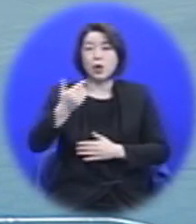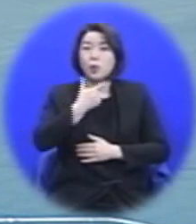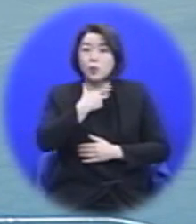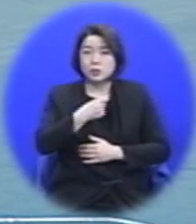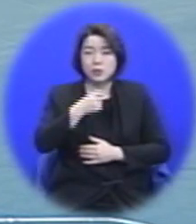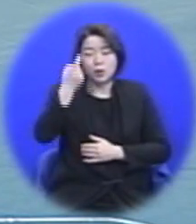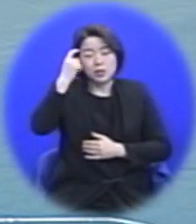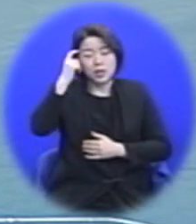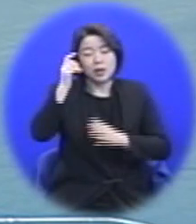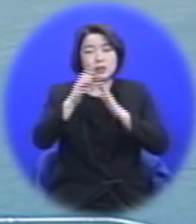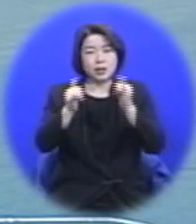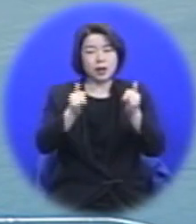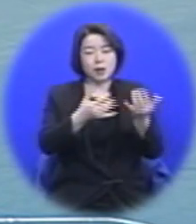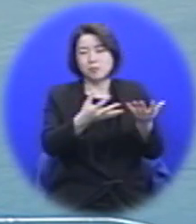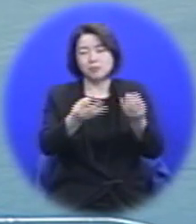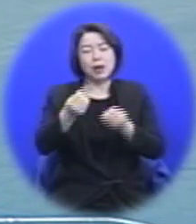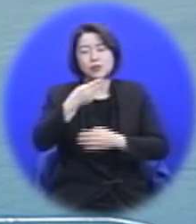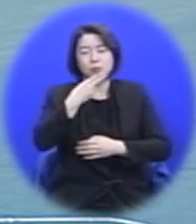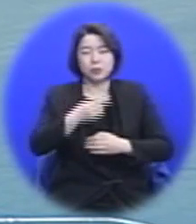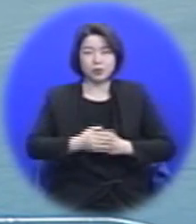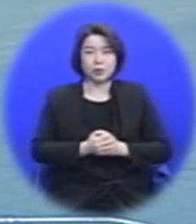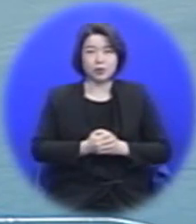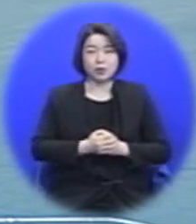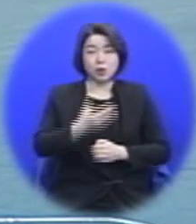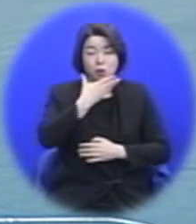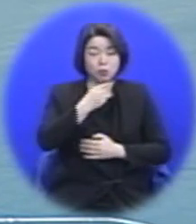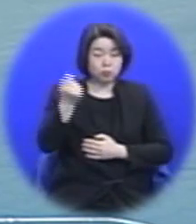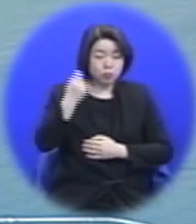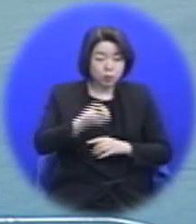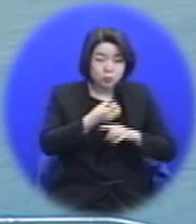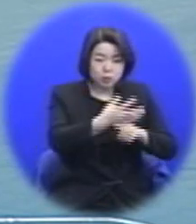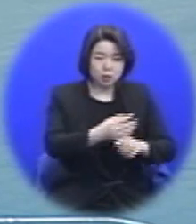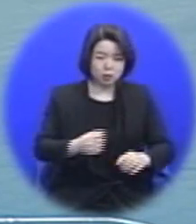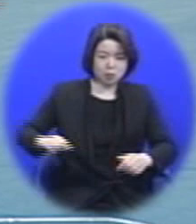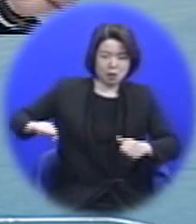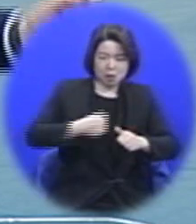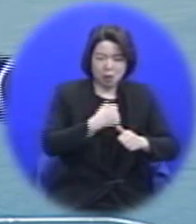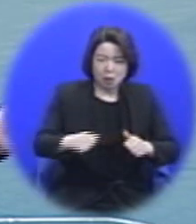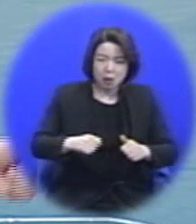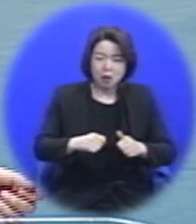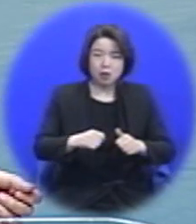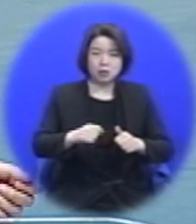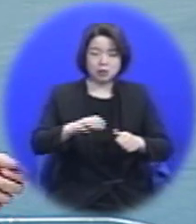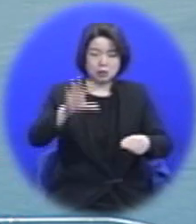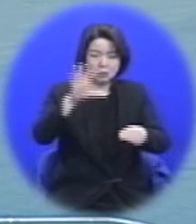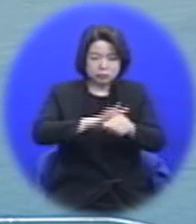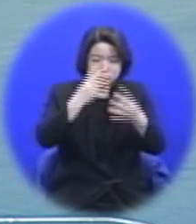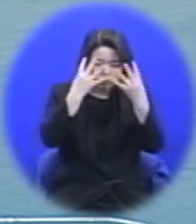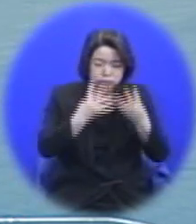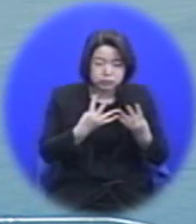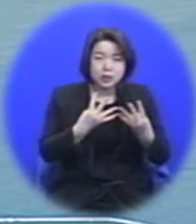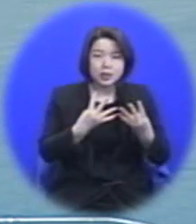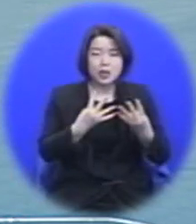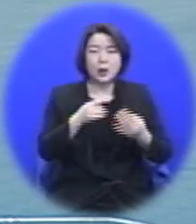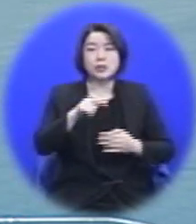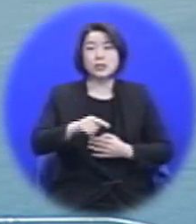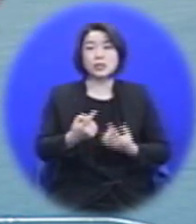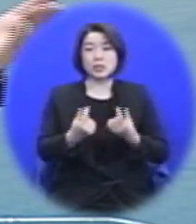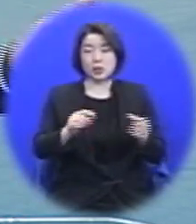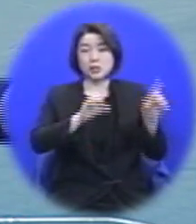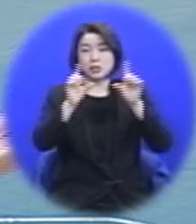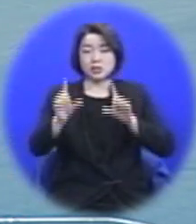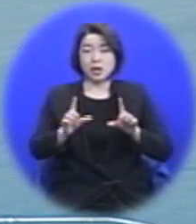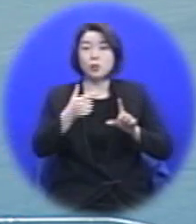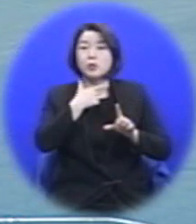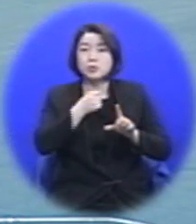생각하는 사람은 그렇게 많지 않을 겁니다. 복음 전하다가 두들겨 맞고 지하 감옥에 내던져지는 이런 삶을 살고 싶은